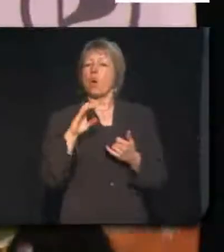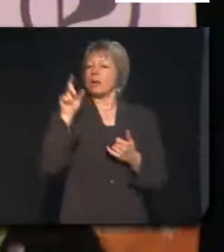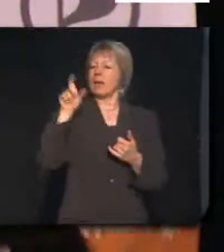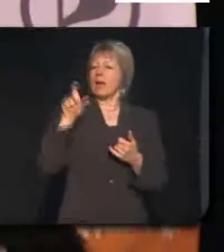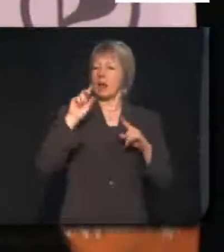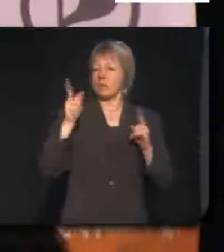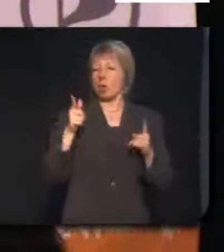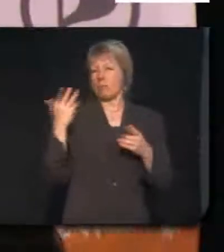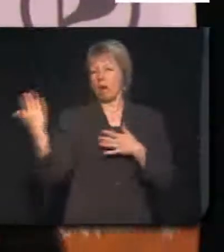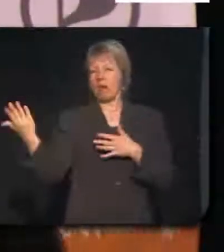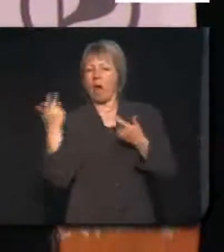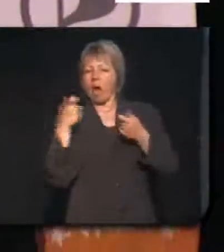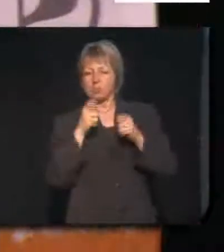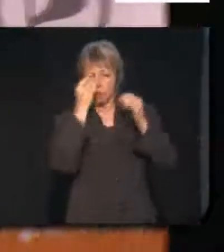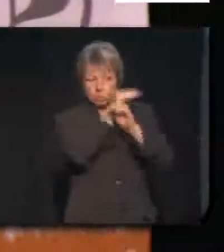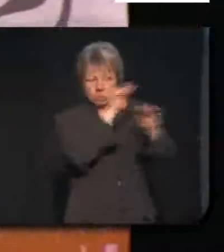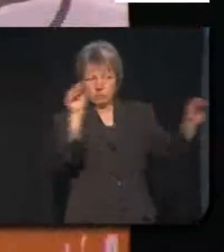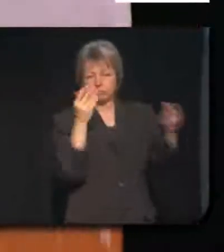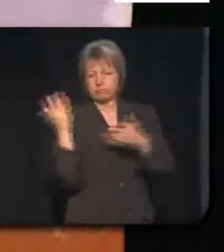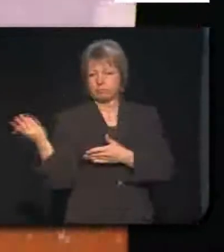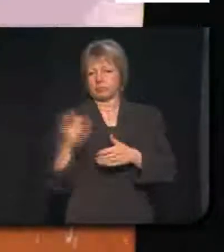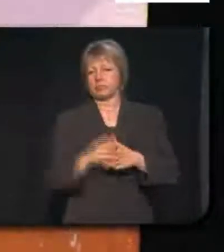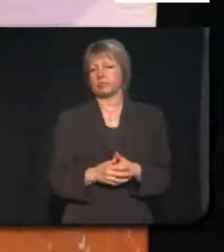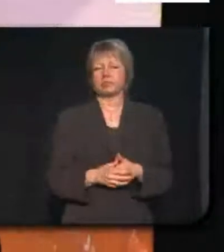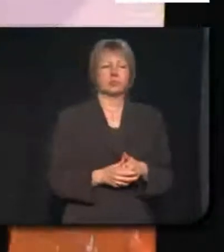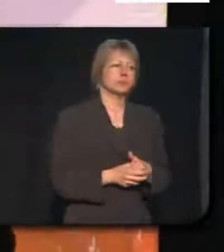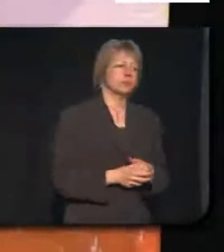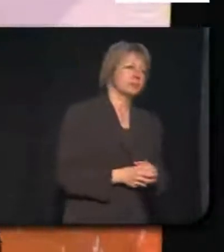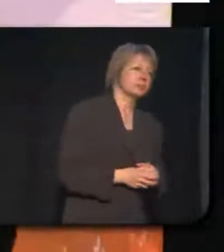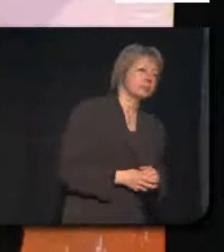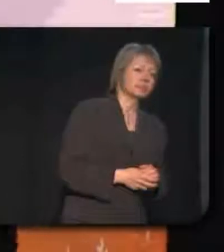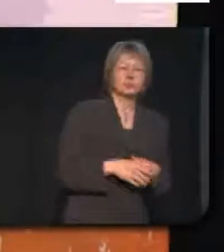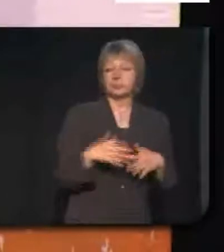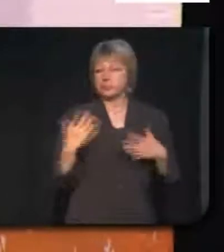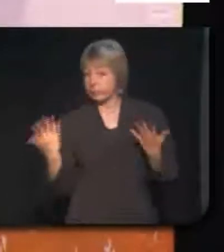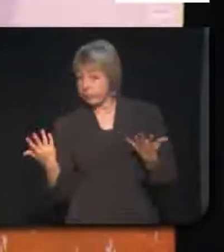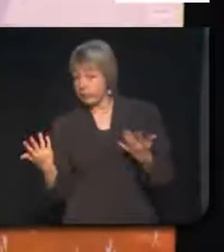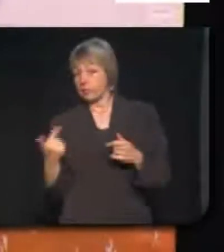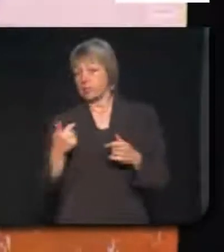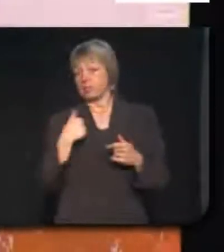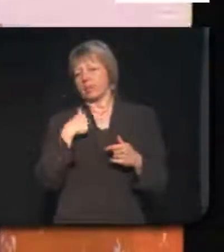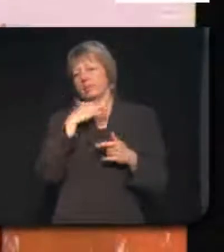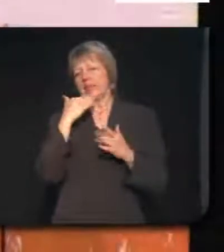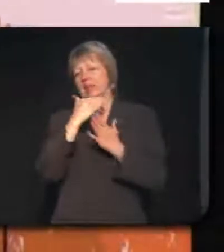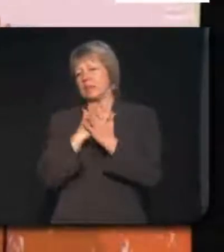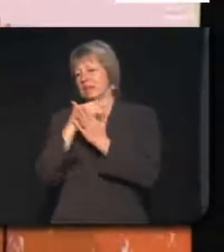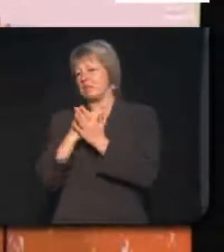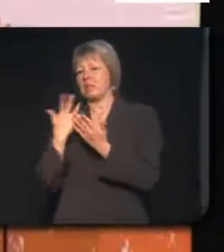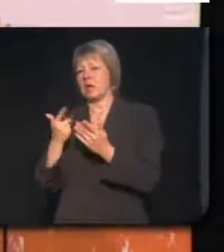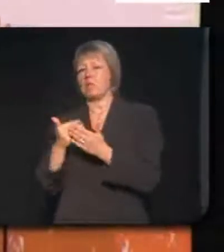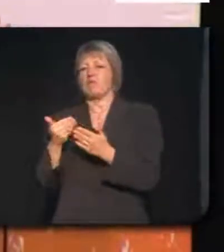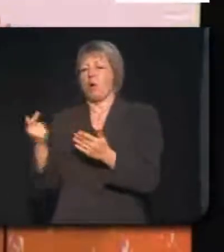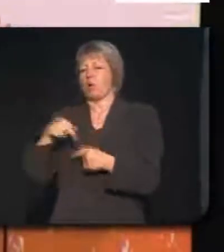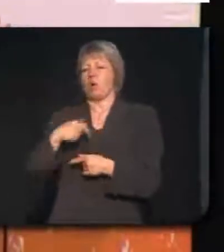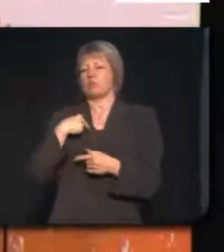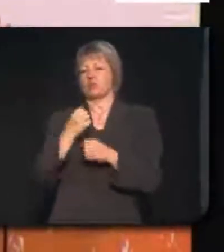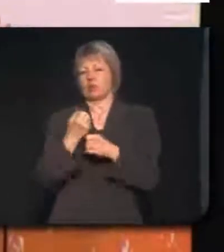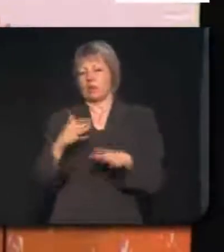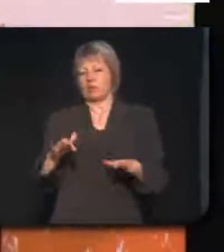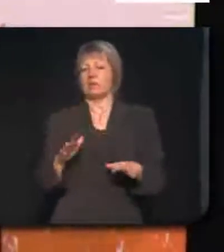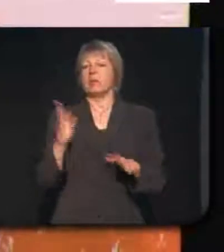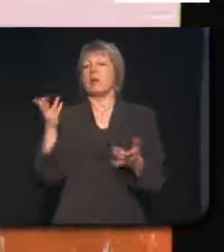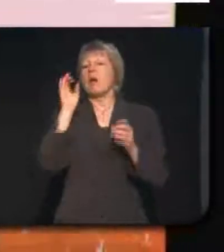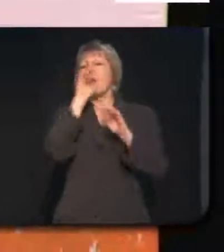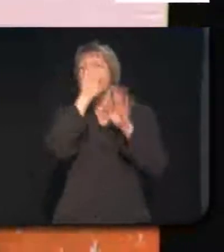für ein Abschluss der man ja ich habe es leider nicht früher her geschafft weil ich Vitamine habe wir haben natürlich ist da